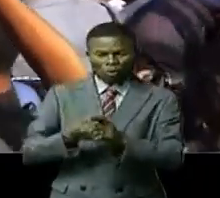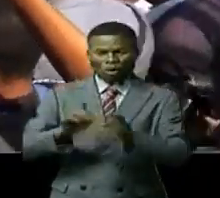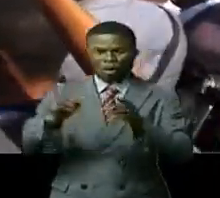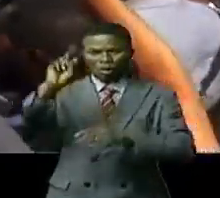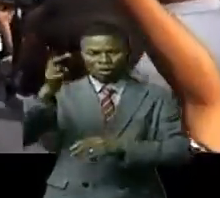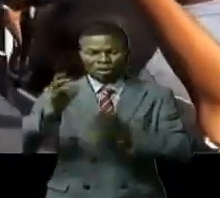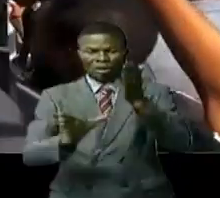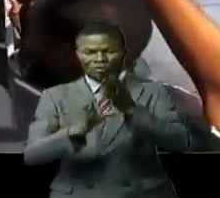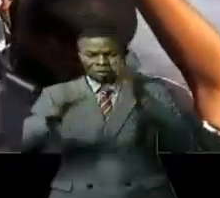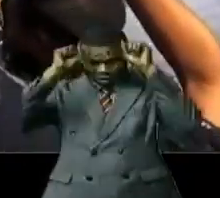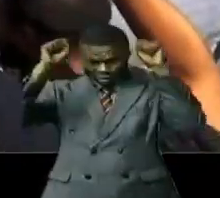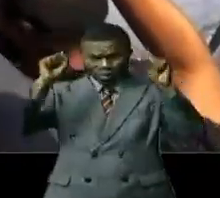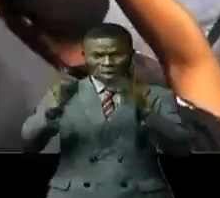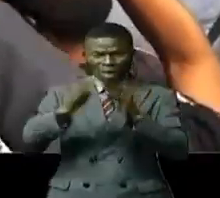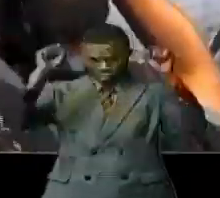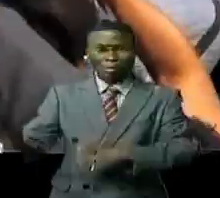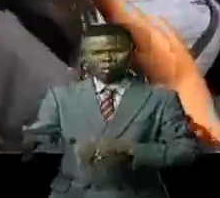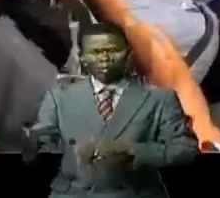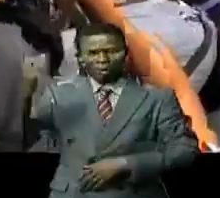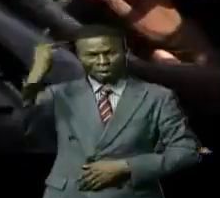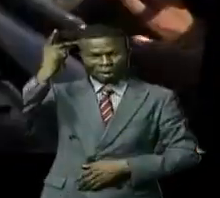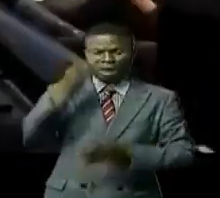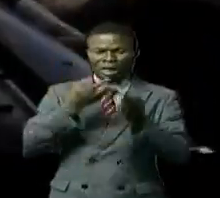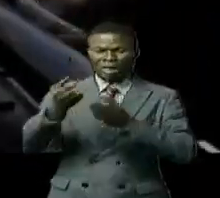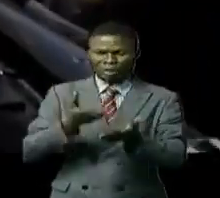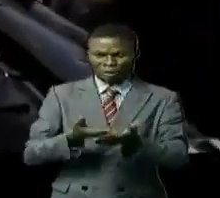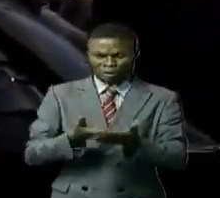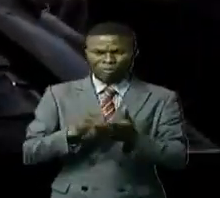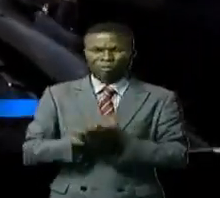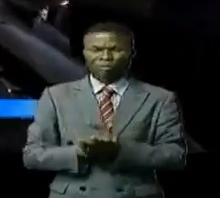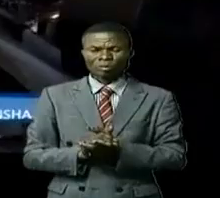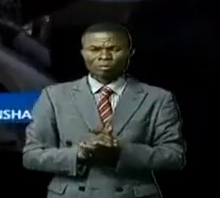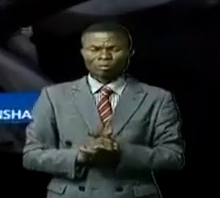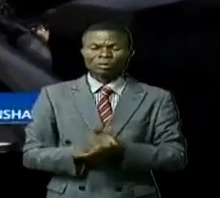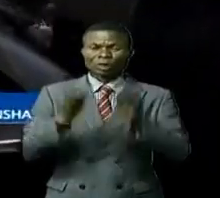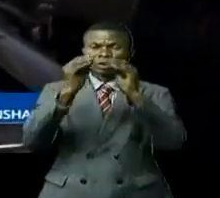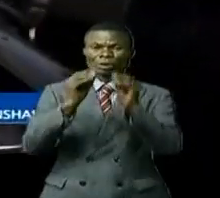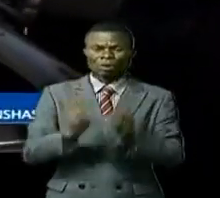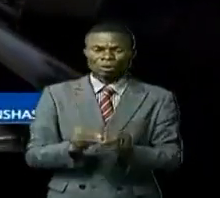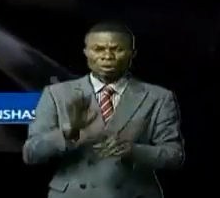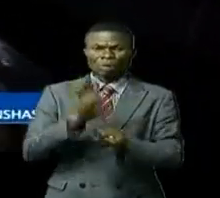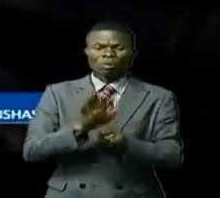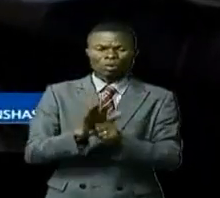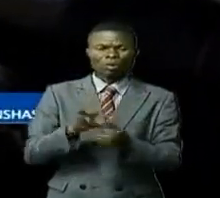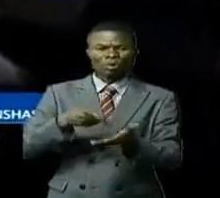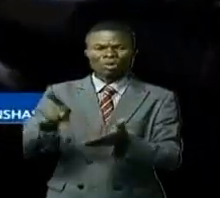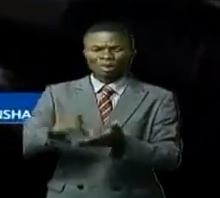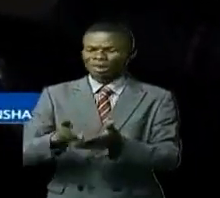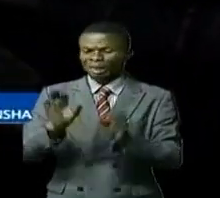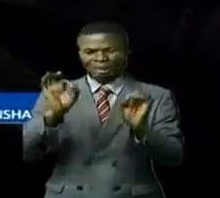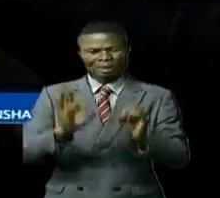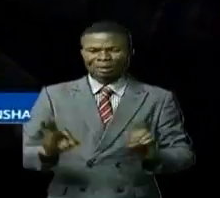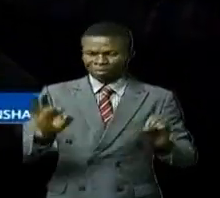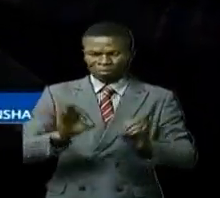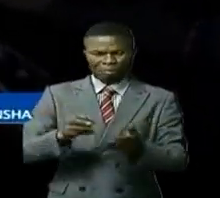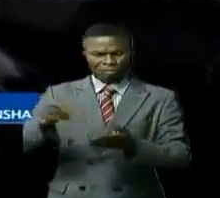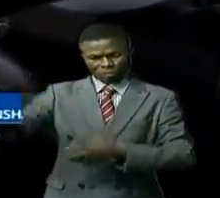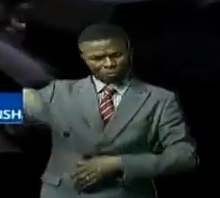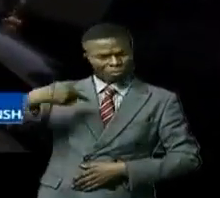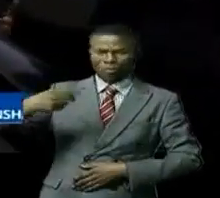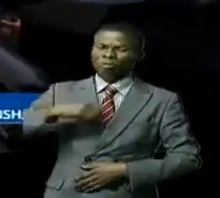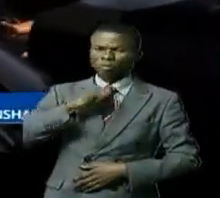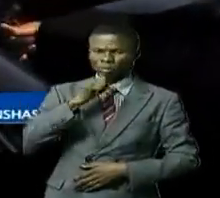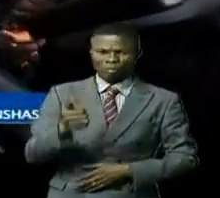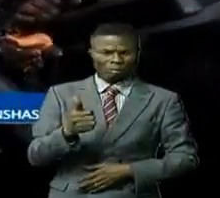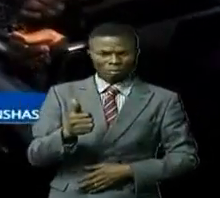de Kinshasa, Francis Tshibalabala, explique. Ça fait pratiquement plusieurs arriérés, plusieurs mois, nous n'avons pas accédé